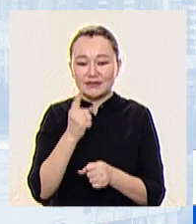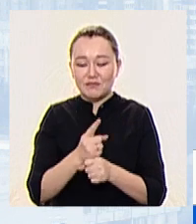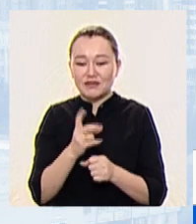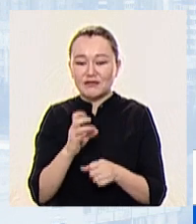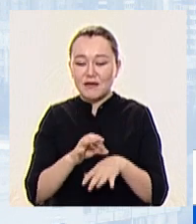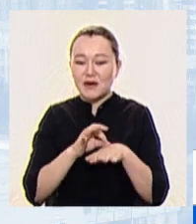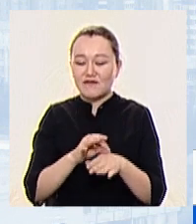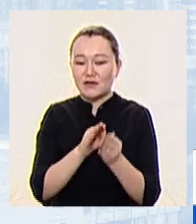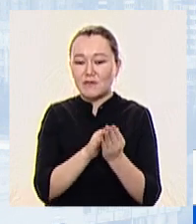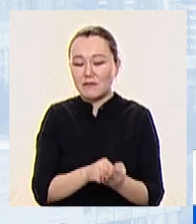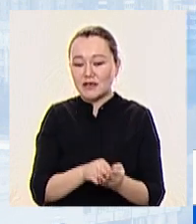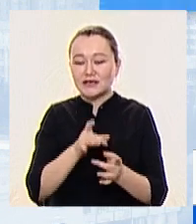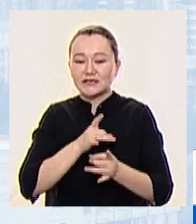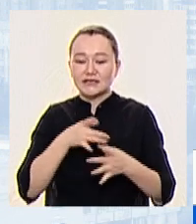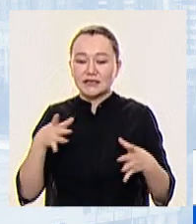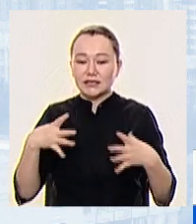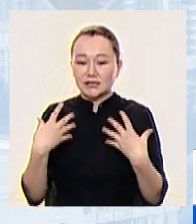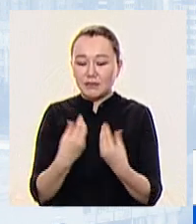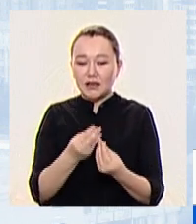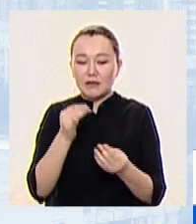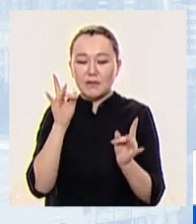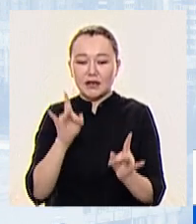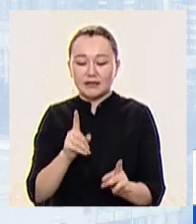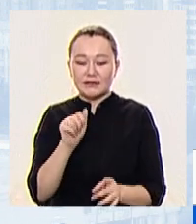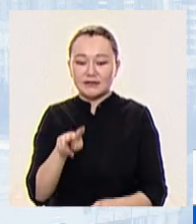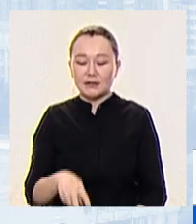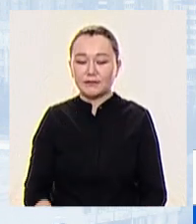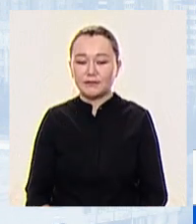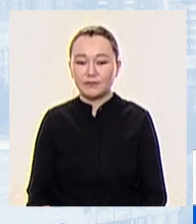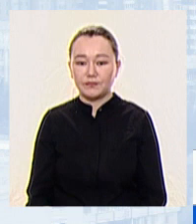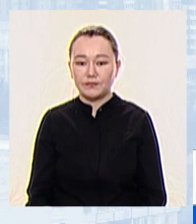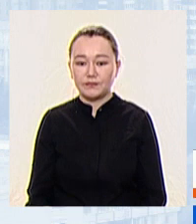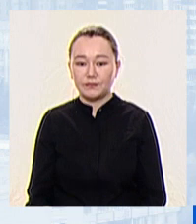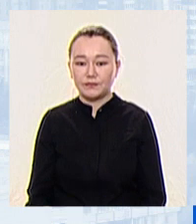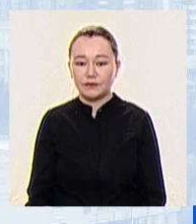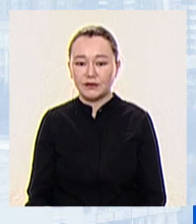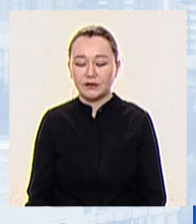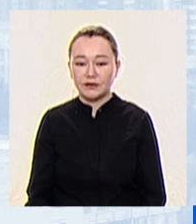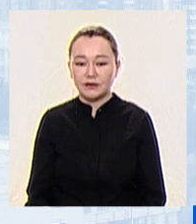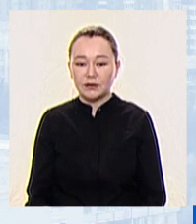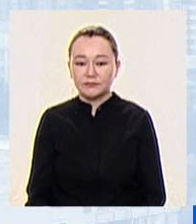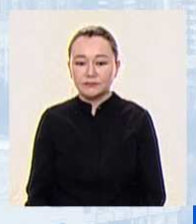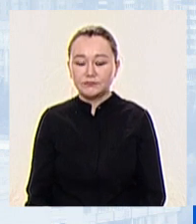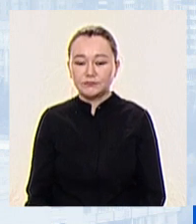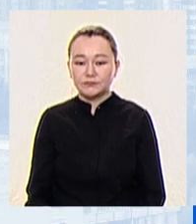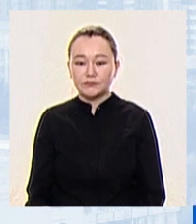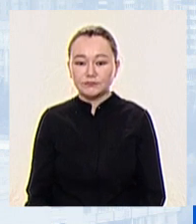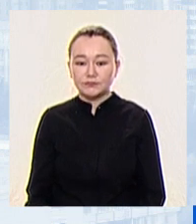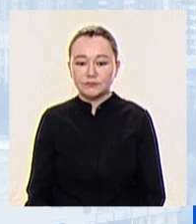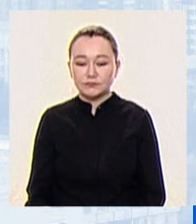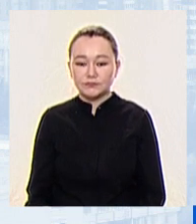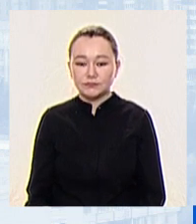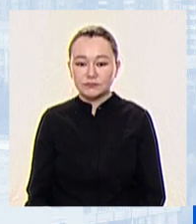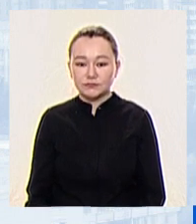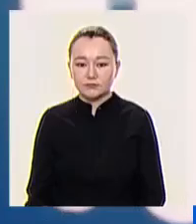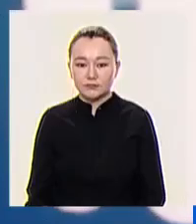проведение поминок и семейных торжеств в банкетных залах. Ардак Камал, Влад Шишко, Информбюро, Алматы.